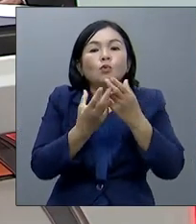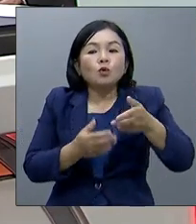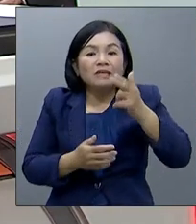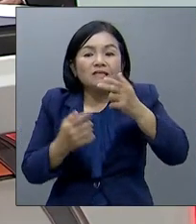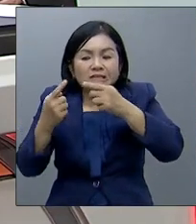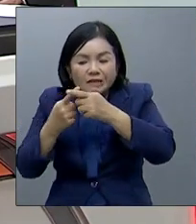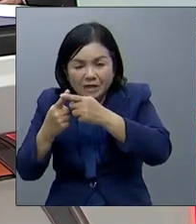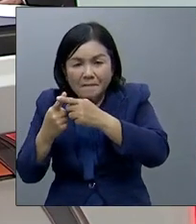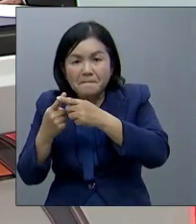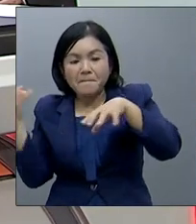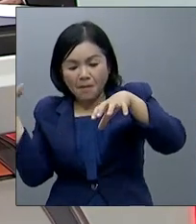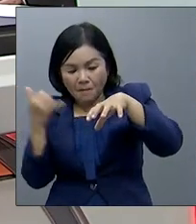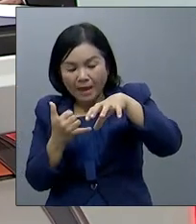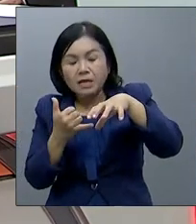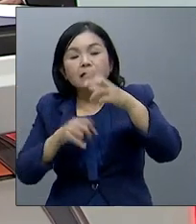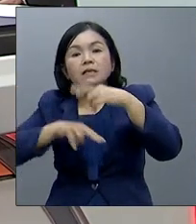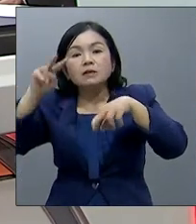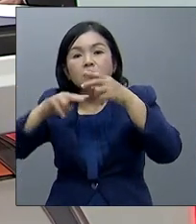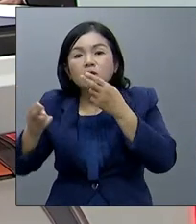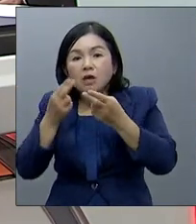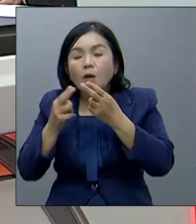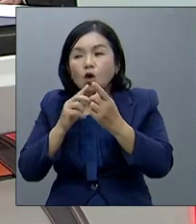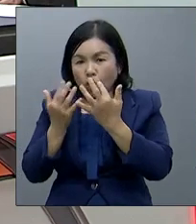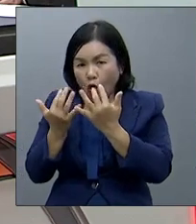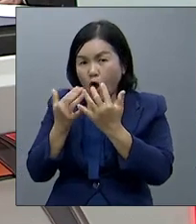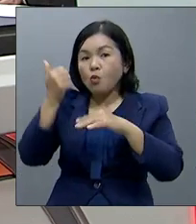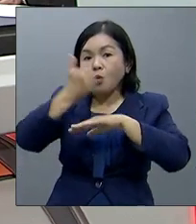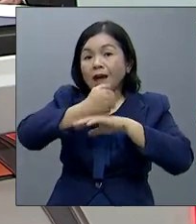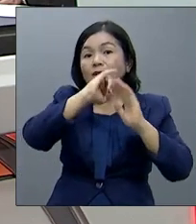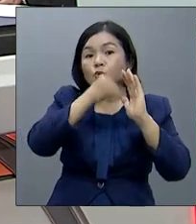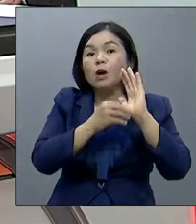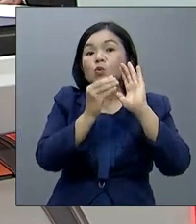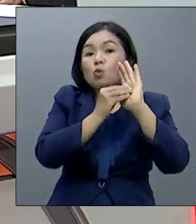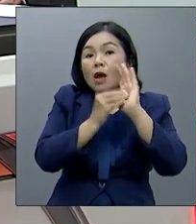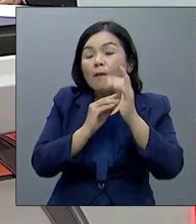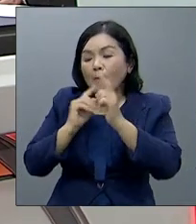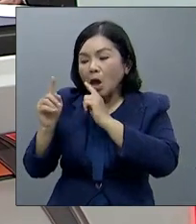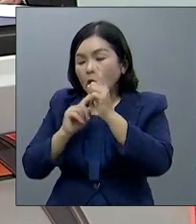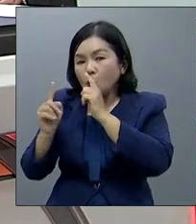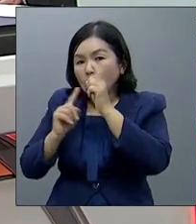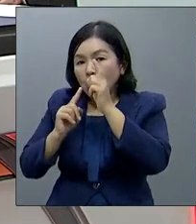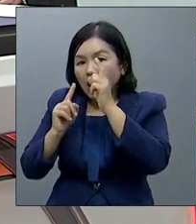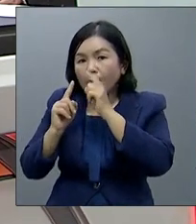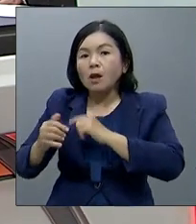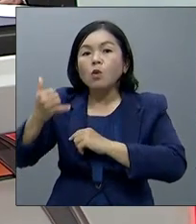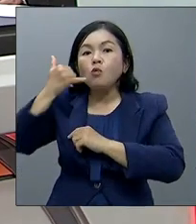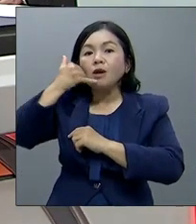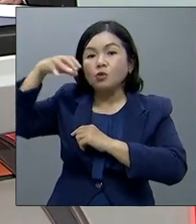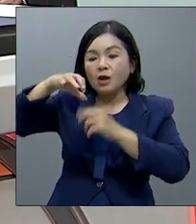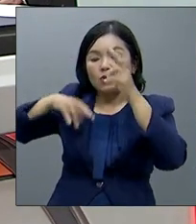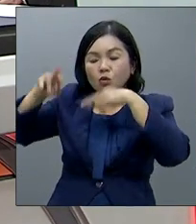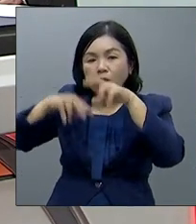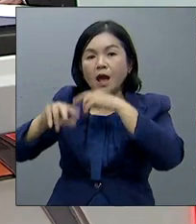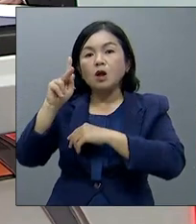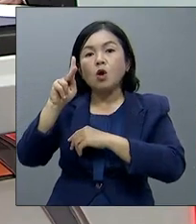ตรียมจะขอหารือกับทางกสทช.กับทางกระทรวงมหาดไทยถึงระบบแจ้งเตือนเหตุทางกทม.อาจจะไม่ต้องจัดวาง